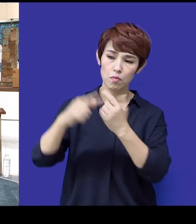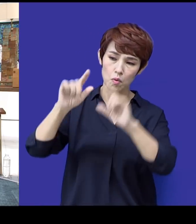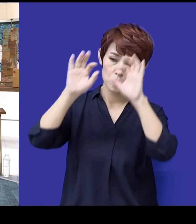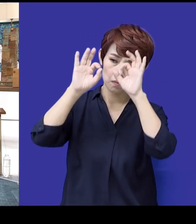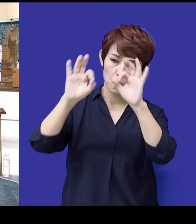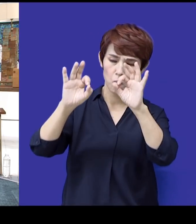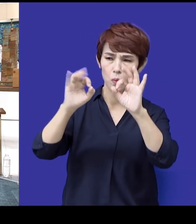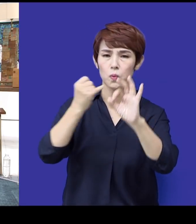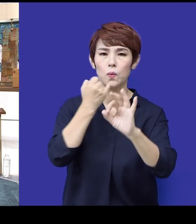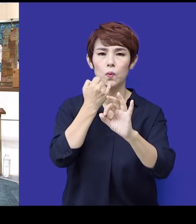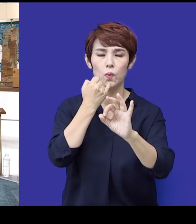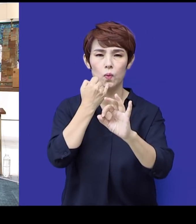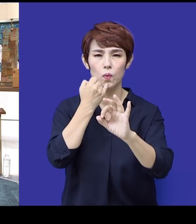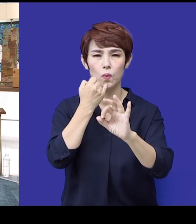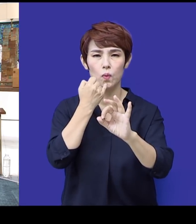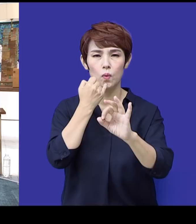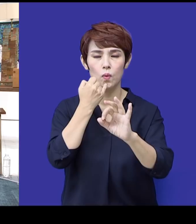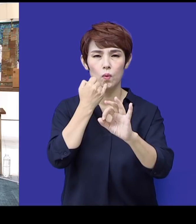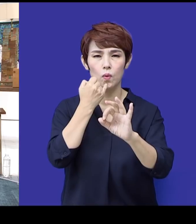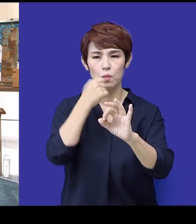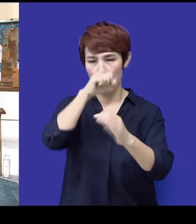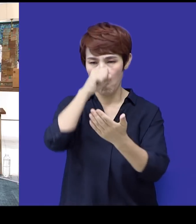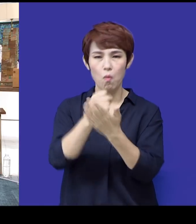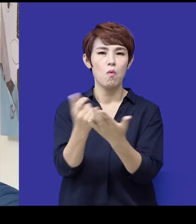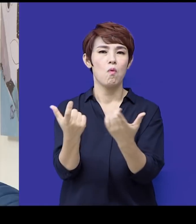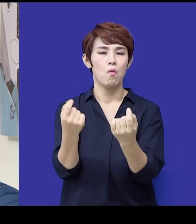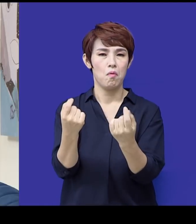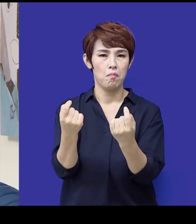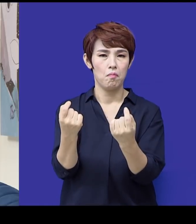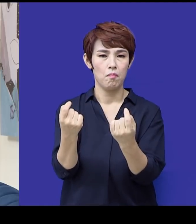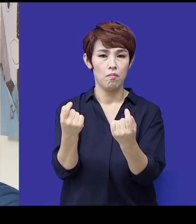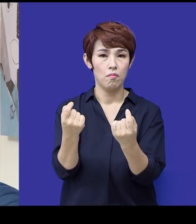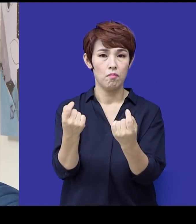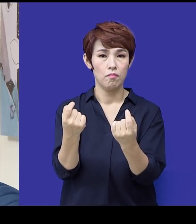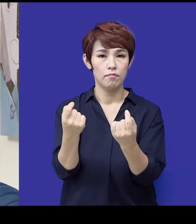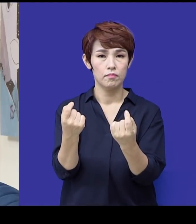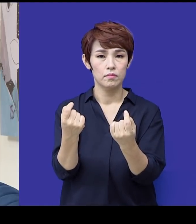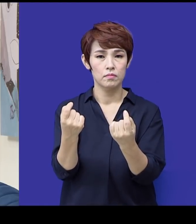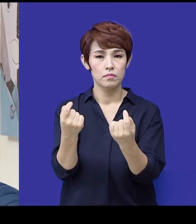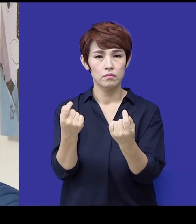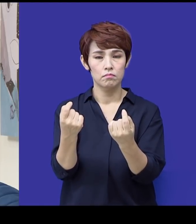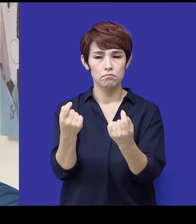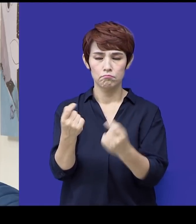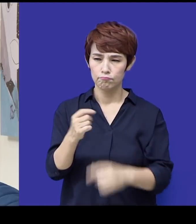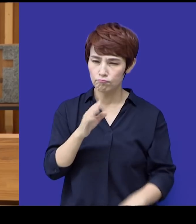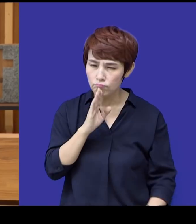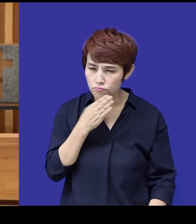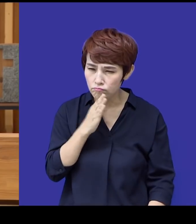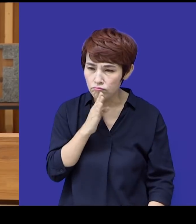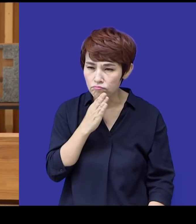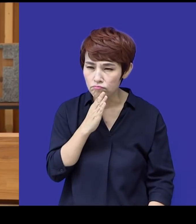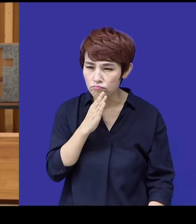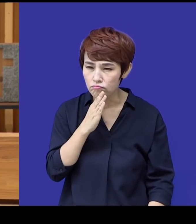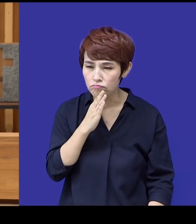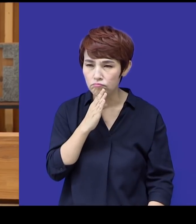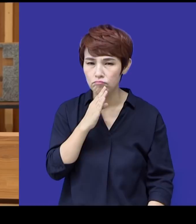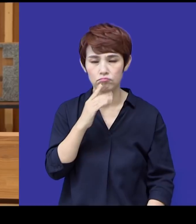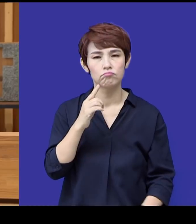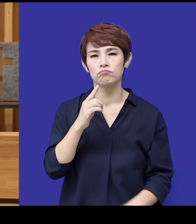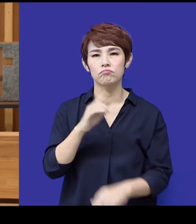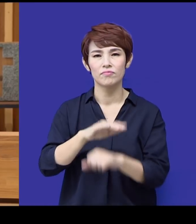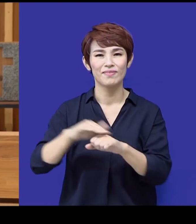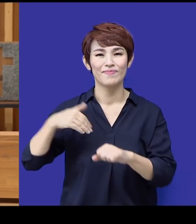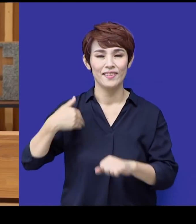보이지를 않고 정상인하고 비슷하고 그러다 보니까 잘 모르죠. 지금은. 이제 신규 환자는